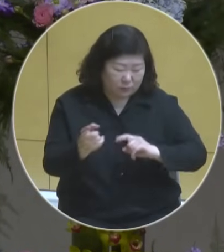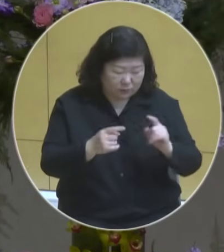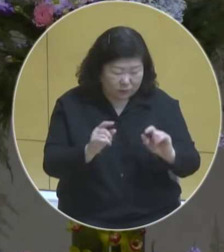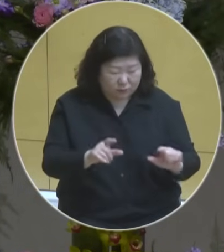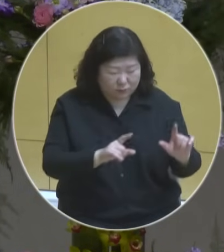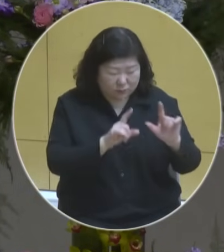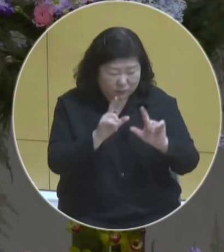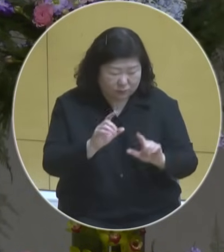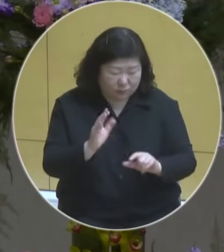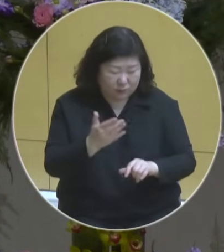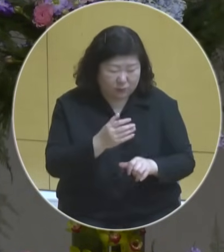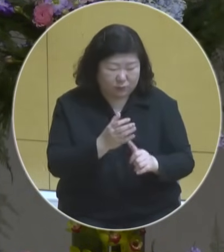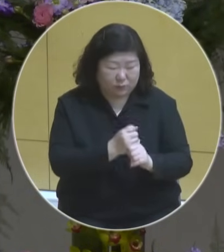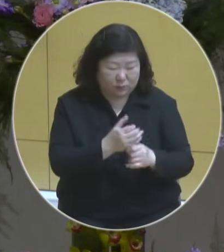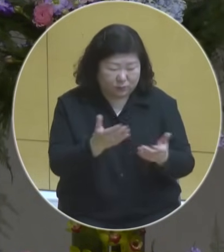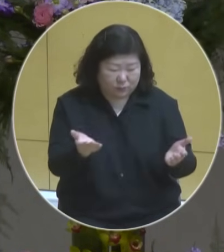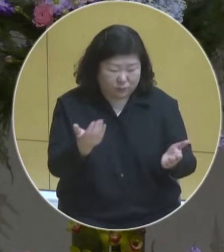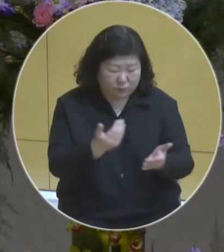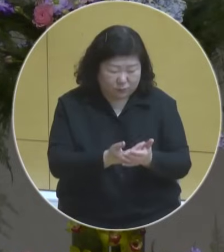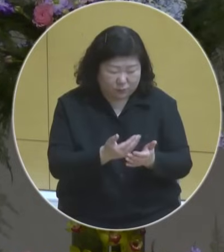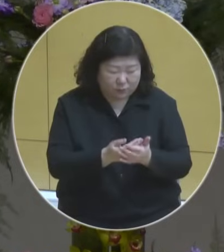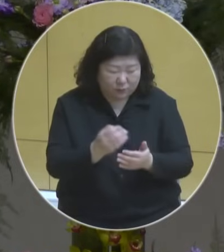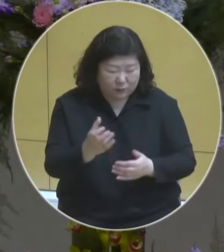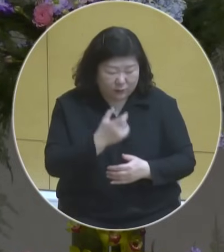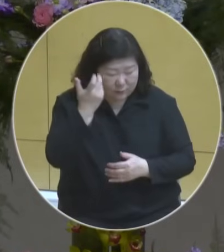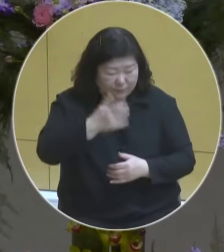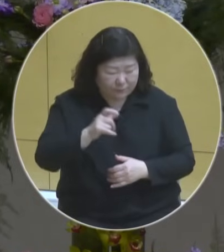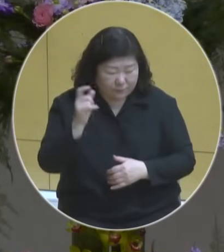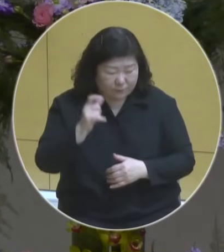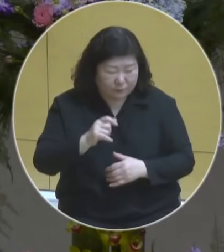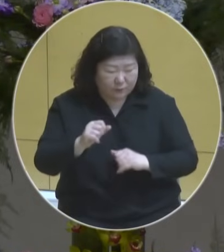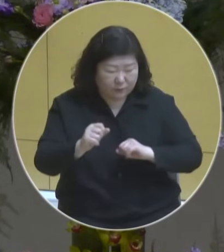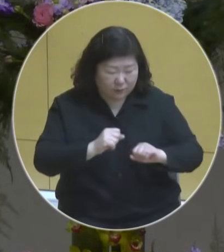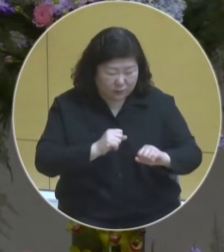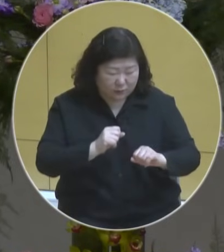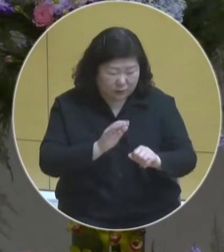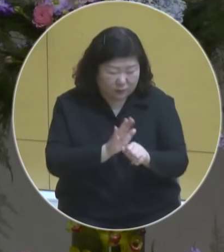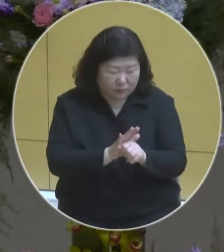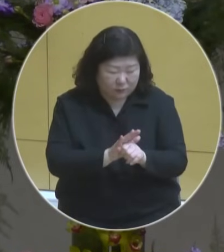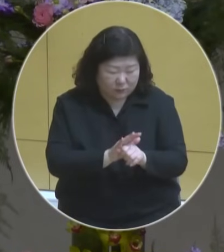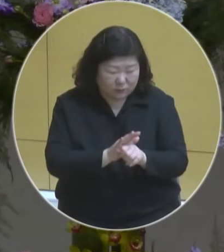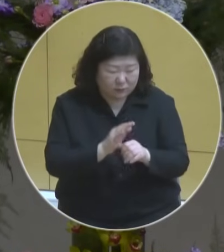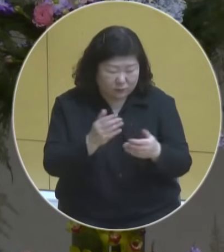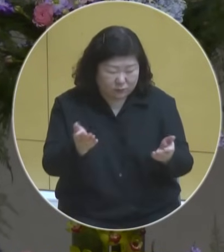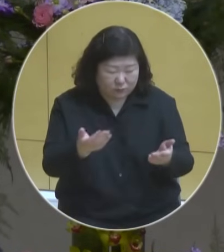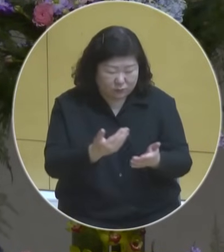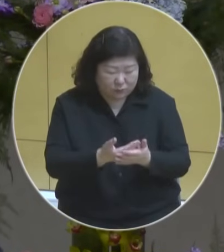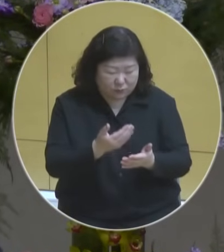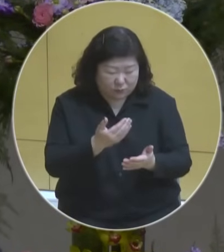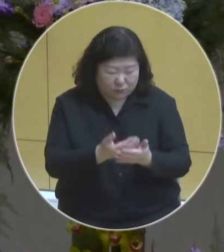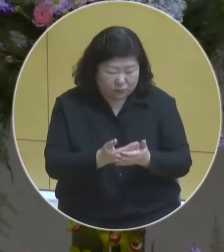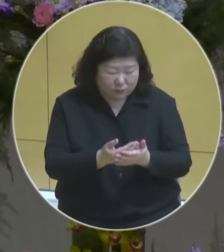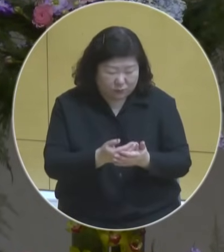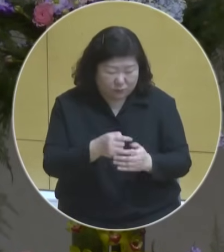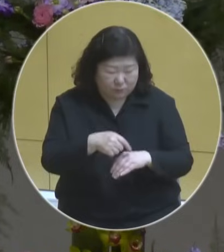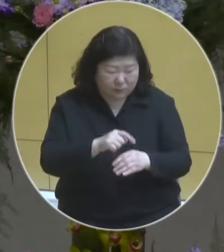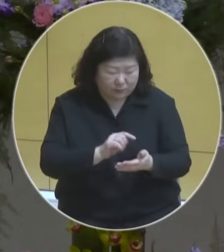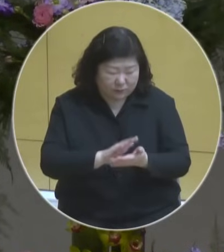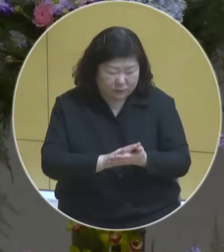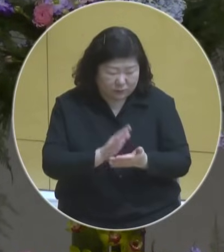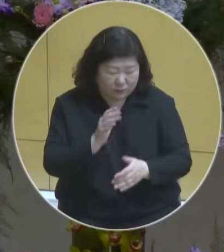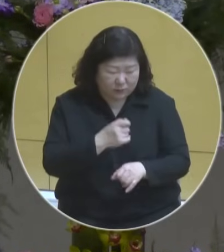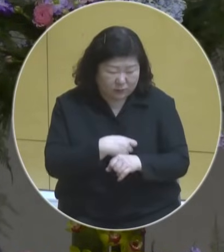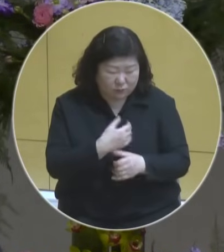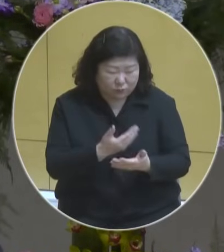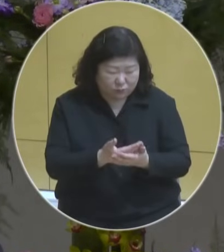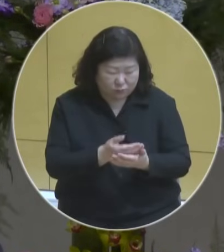있도록 붙들어 주시기를 원합니다 성령님 강력하게 역사하여 주시옵소서 우리 마음을 뜨겁게 하여 주시옵소서 그리고